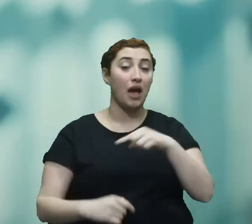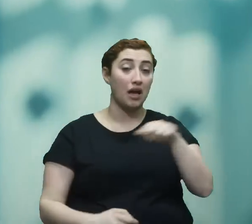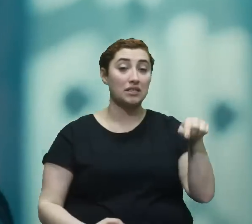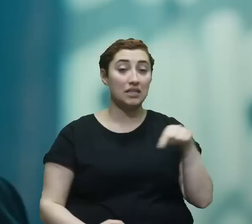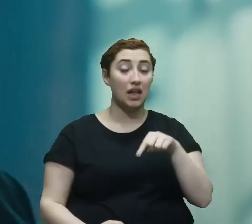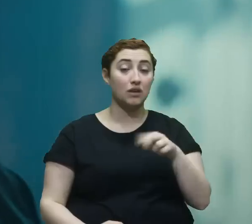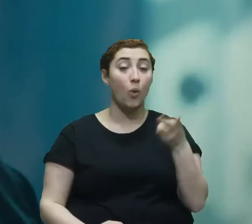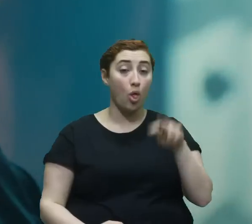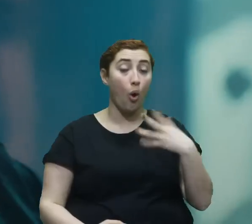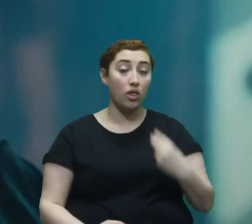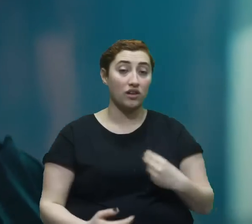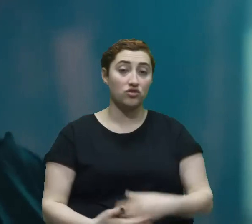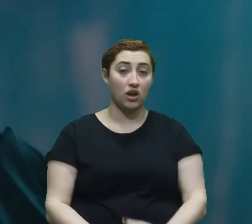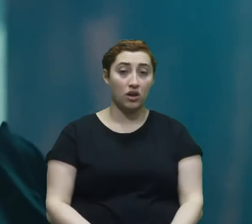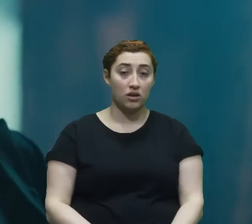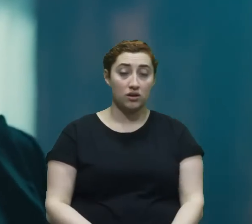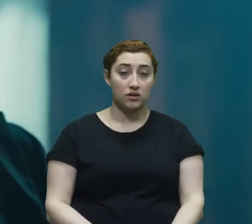bazılarınız ölecek.